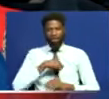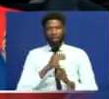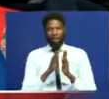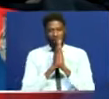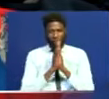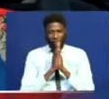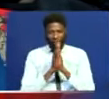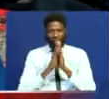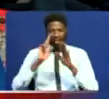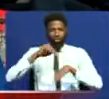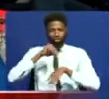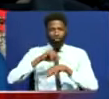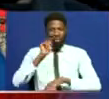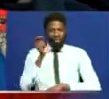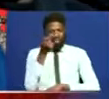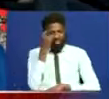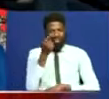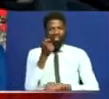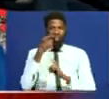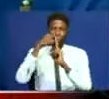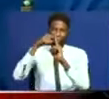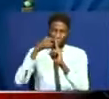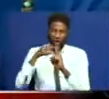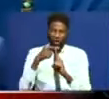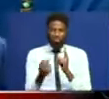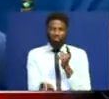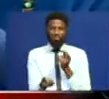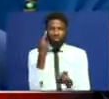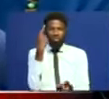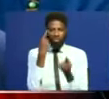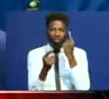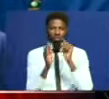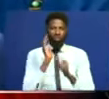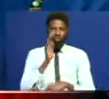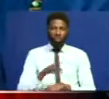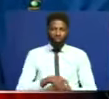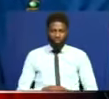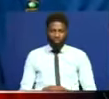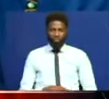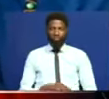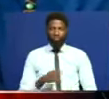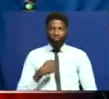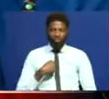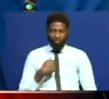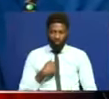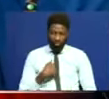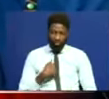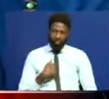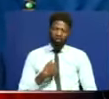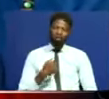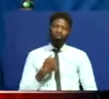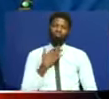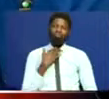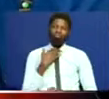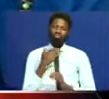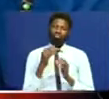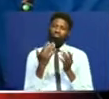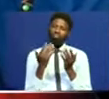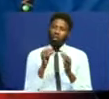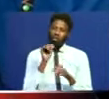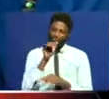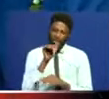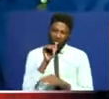nchi ya Kenya, kwamba kuna mambo mazuri itazalika. Hivyo tu ningesii tu kutoka kule serikalini na pia na